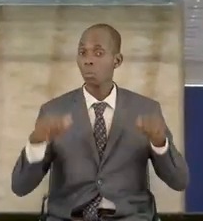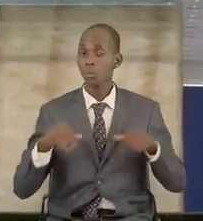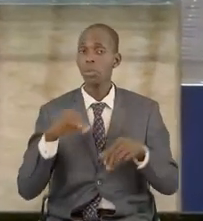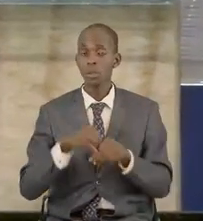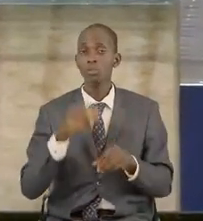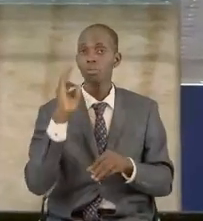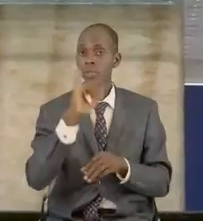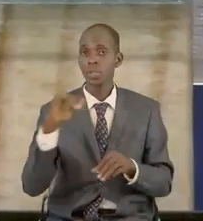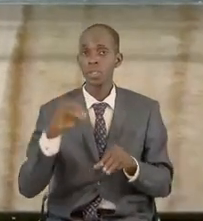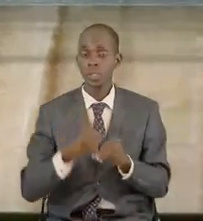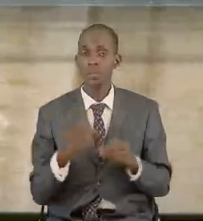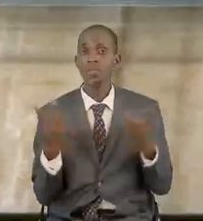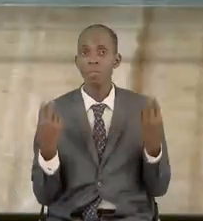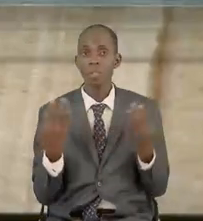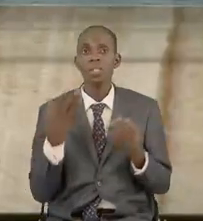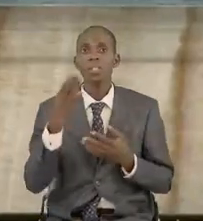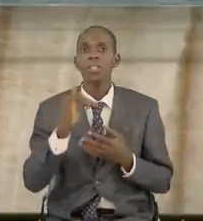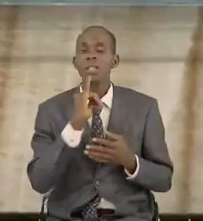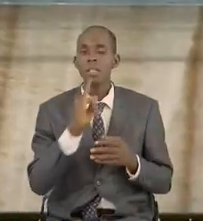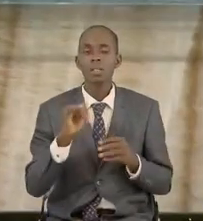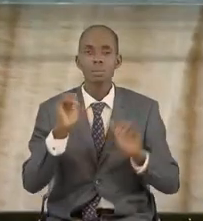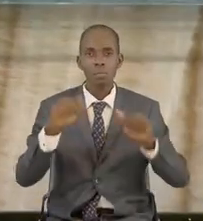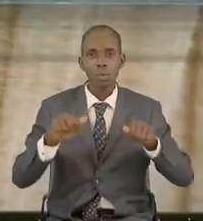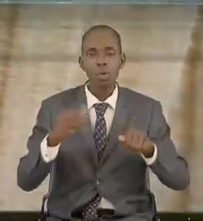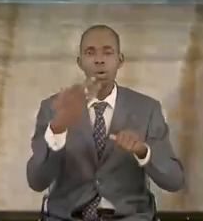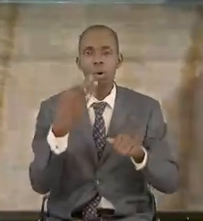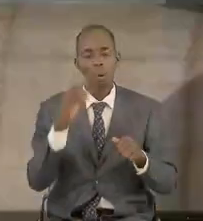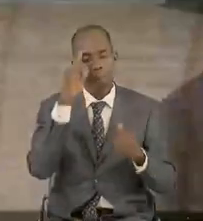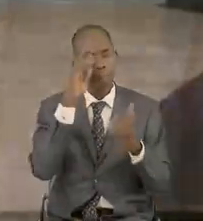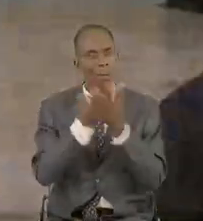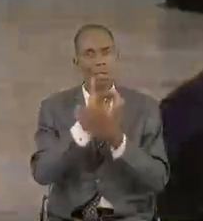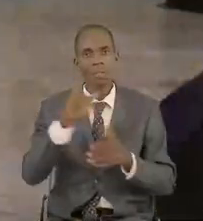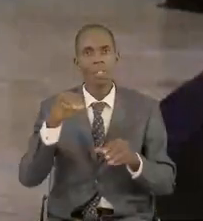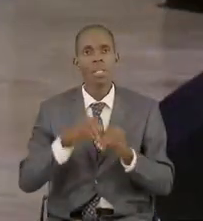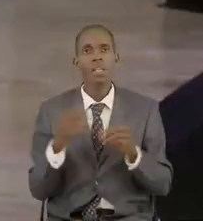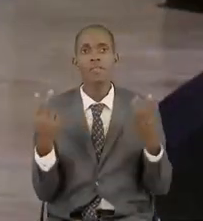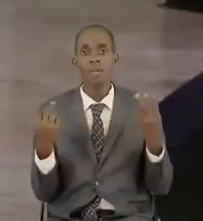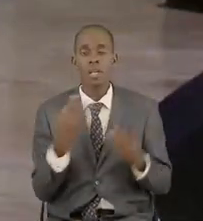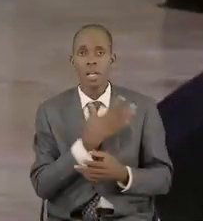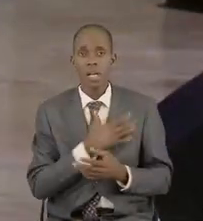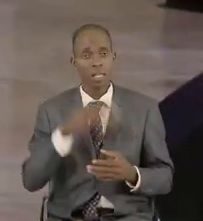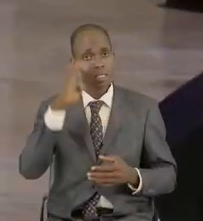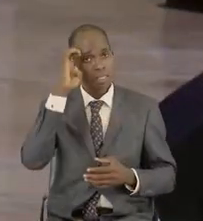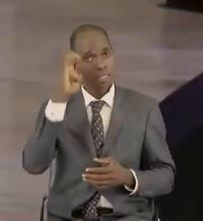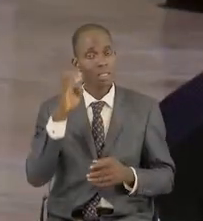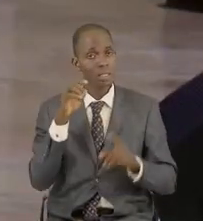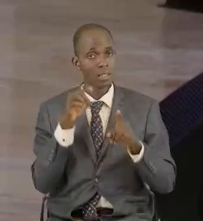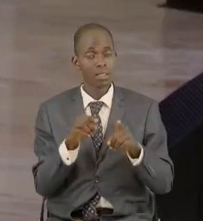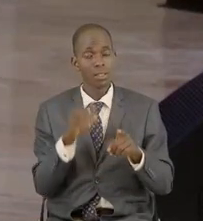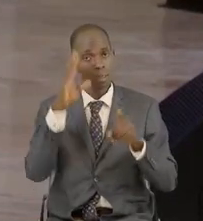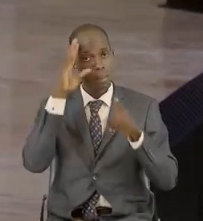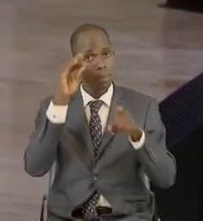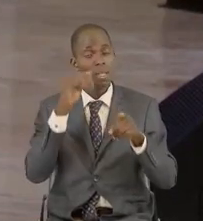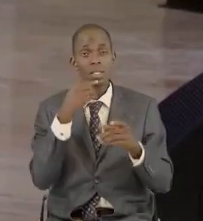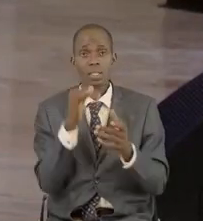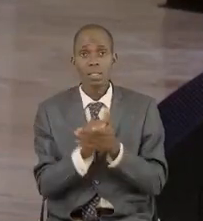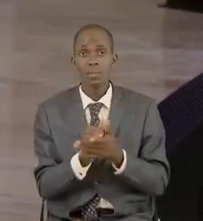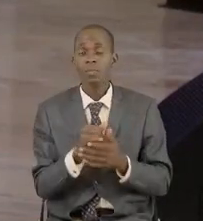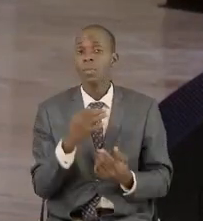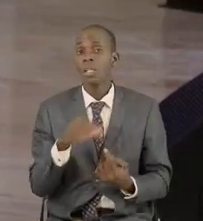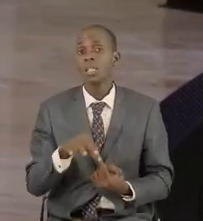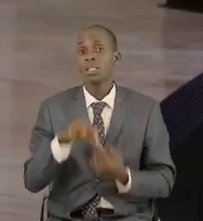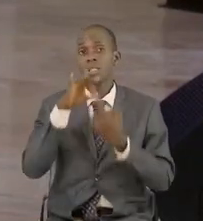y a la possibilité de prêcher en vain il y a la possibilité de croire en vain et le dire autrement vous